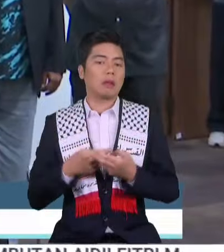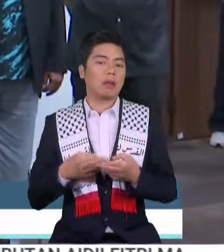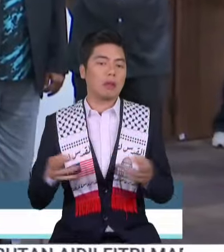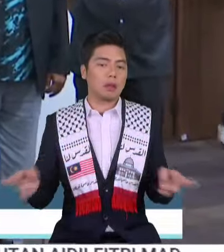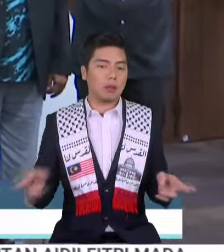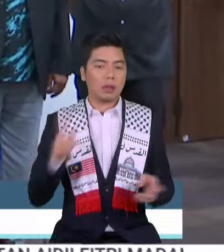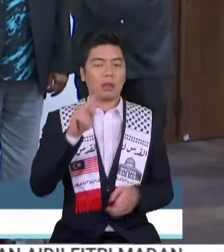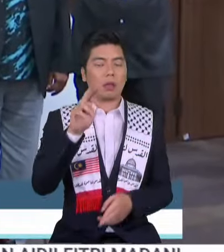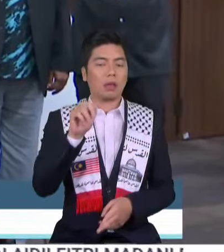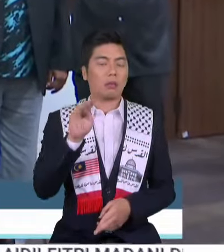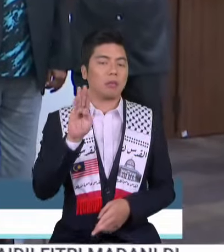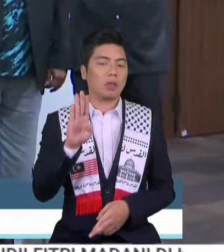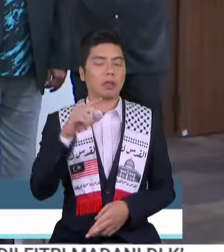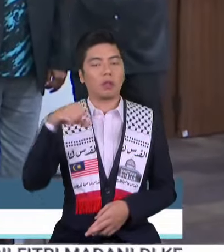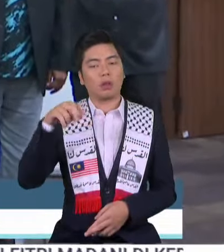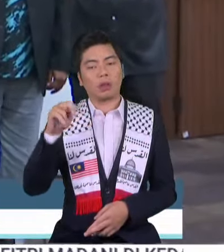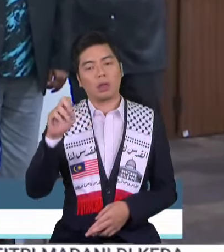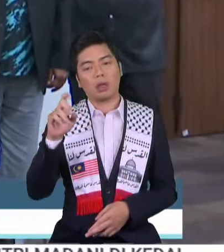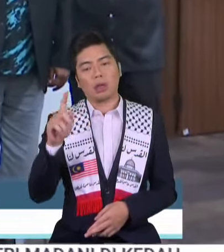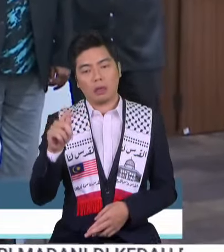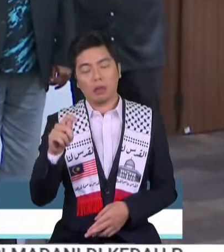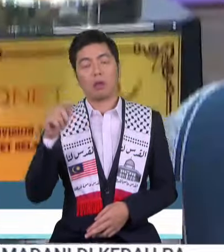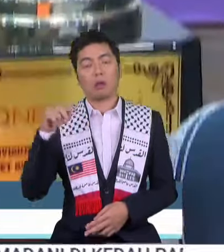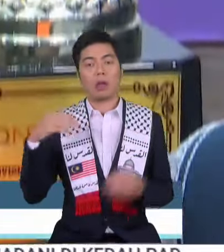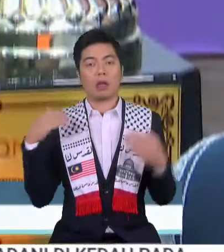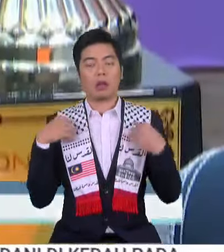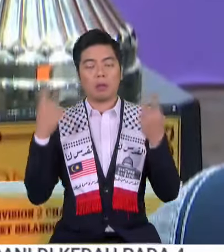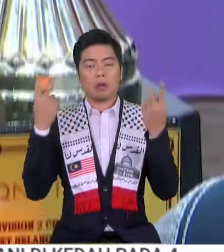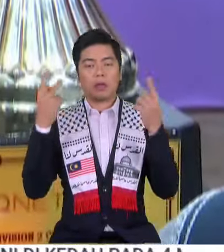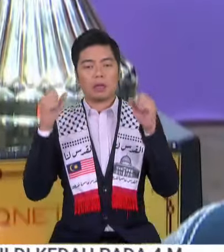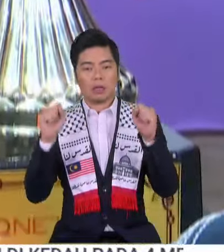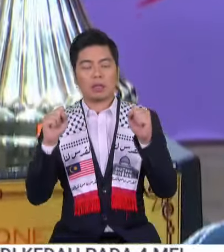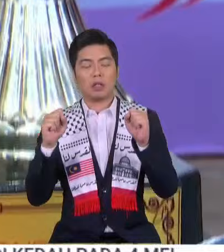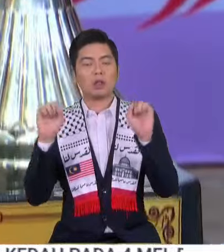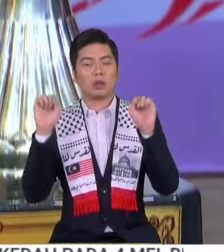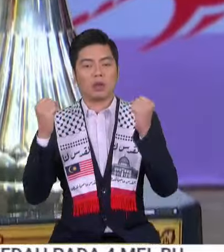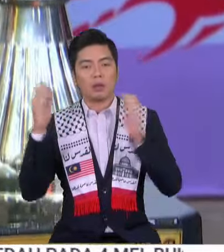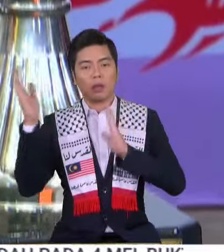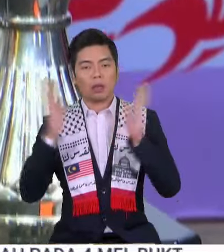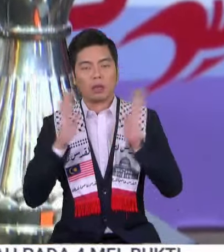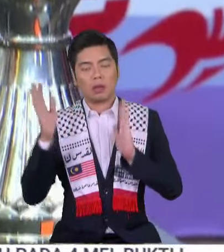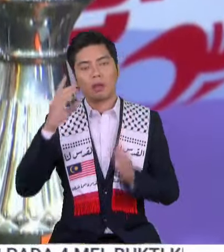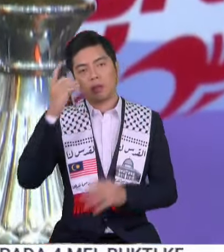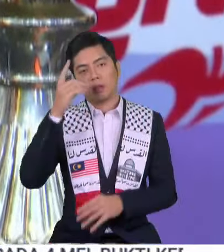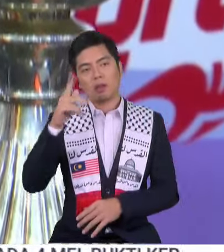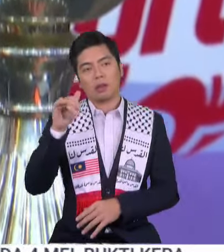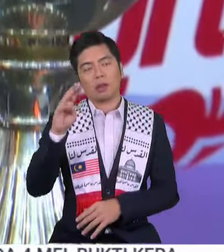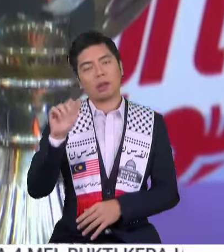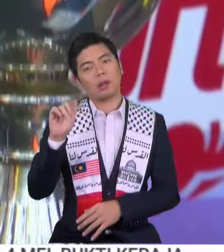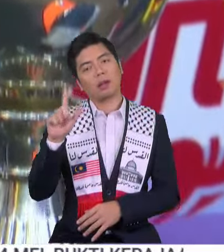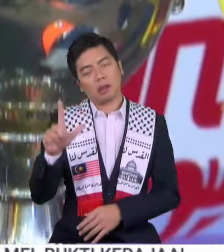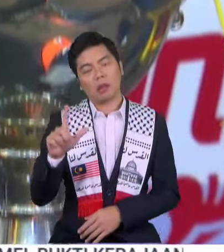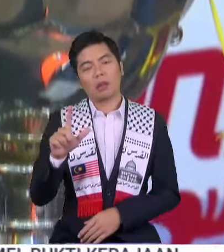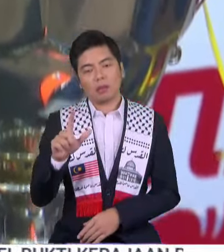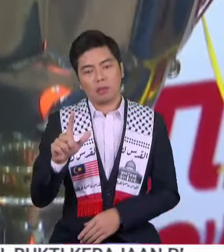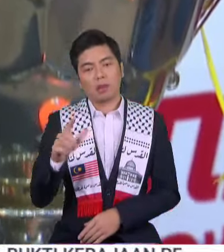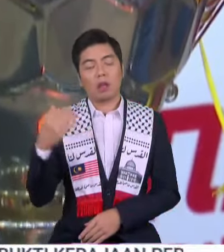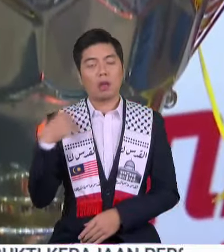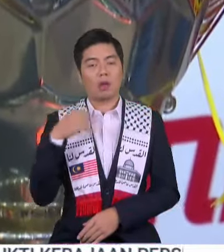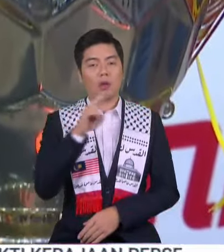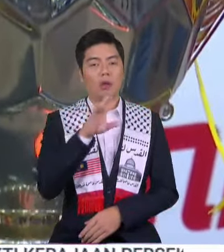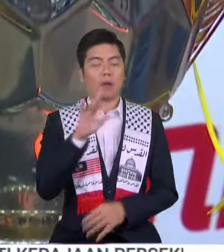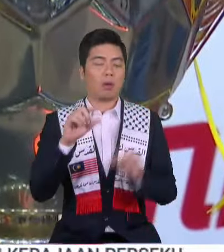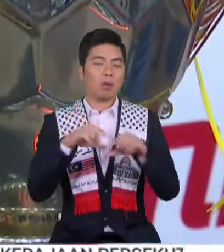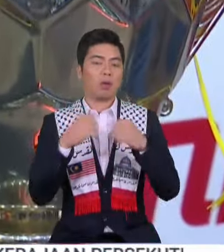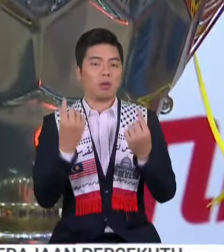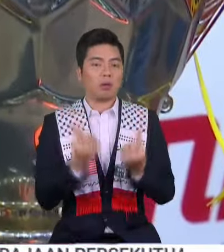Hoki TNB QNET. Turut hadir Presiden Persatuan Hoki Malaysia, Datuk Seri Subhan Kamal. Kejohanan yang bermula hari ini dengan 8 pasukan lelaki